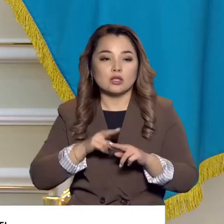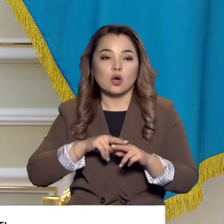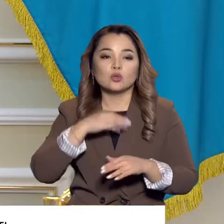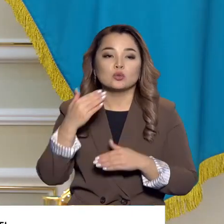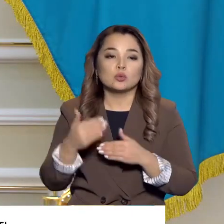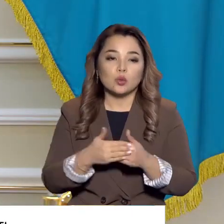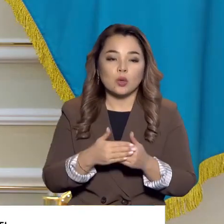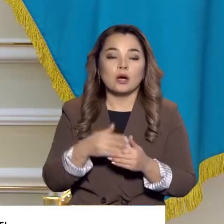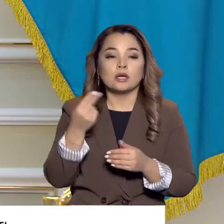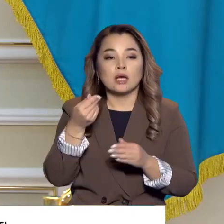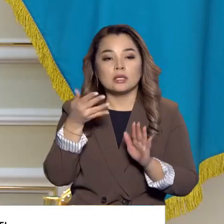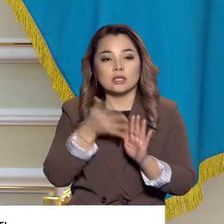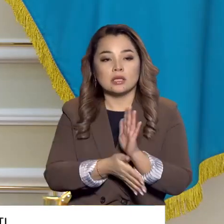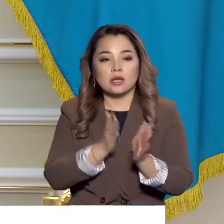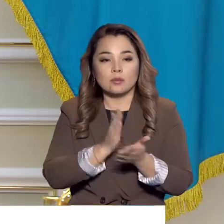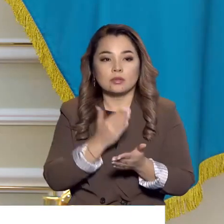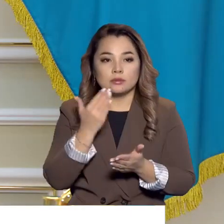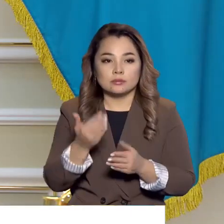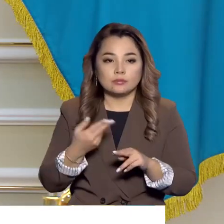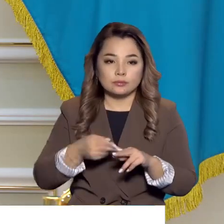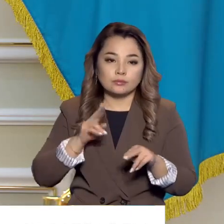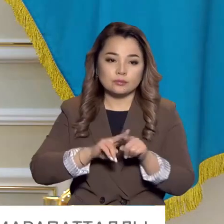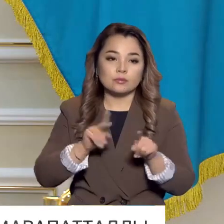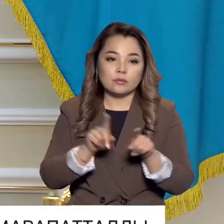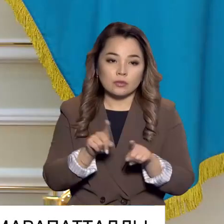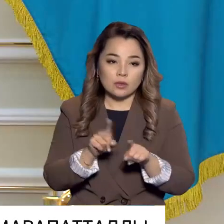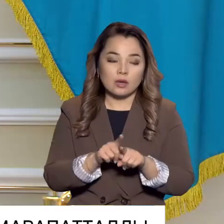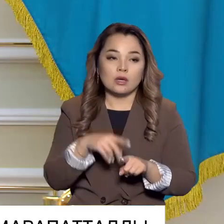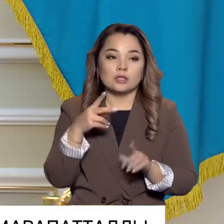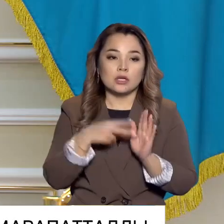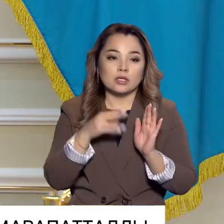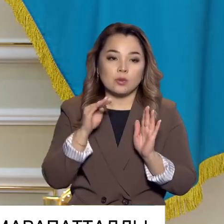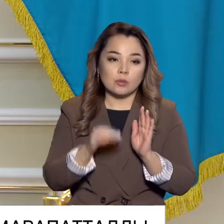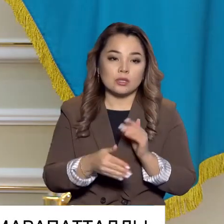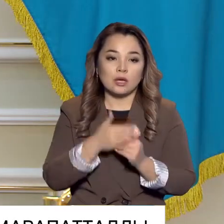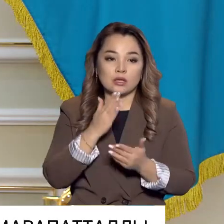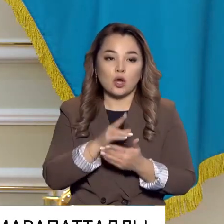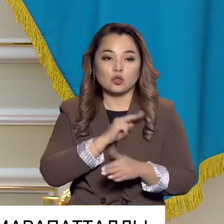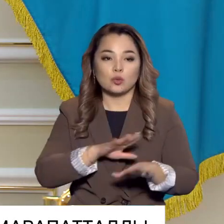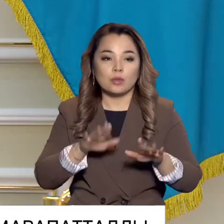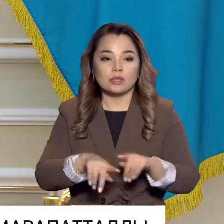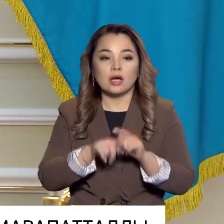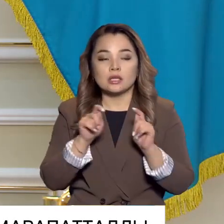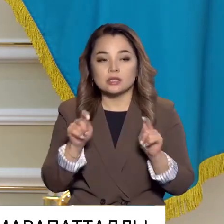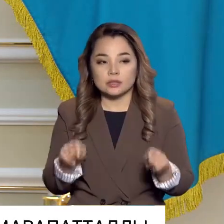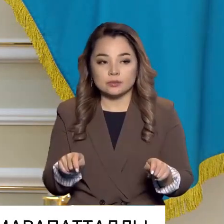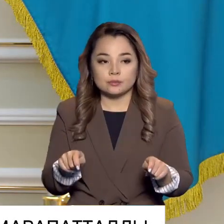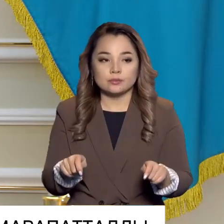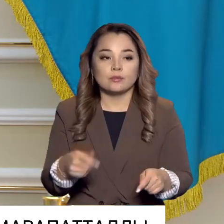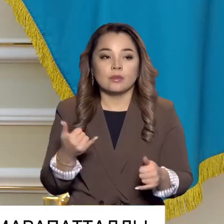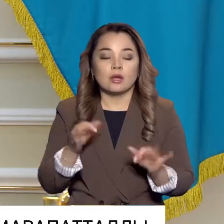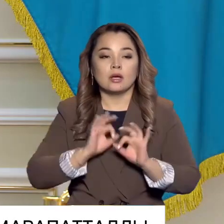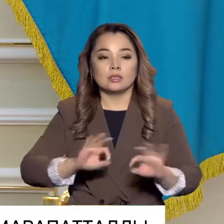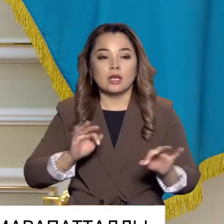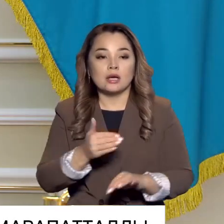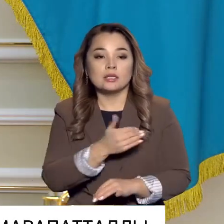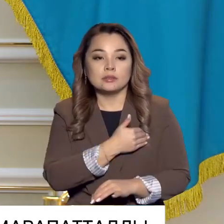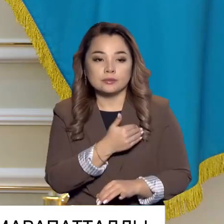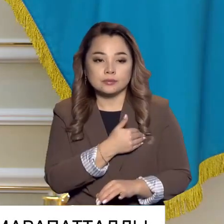жуық қаржы жұмсады. Сонымен бірге 7000 жаңа жұмыс орны ашты. Атап